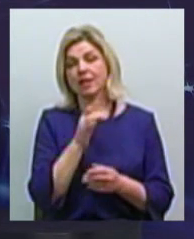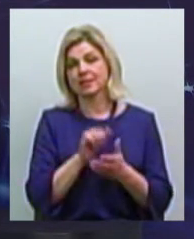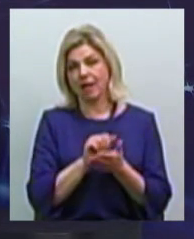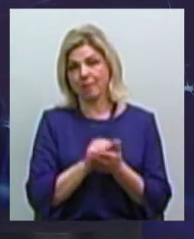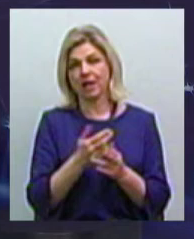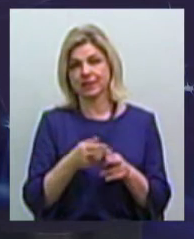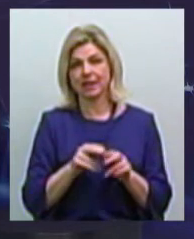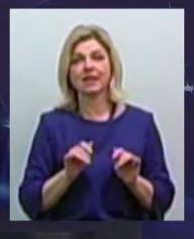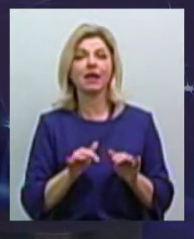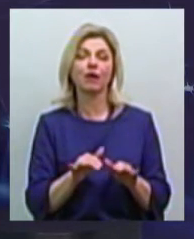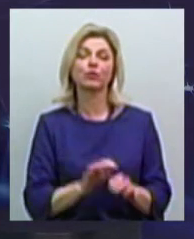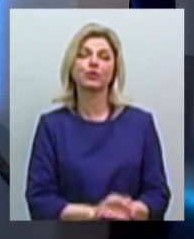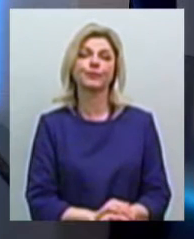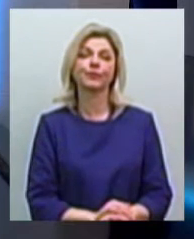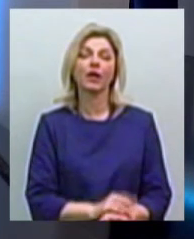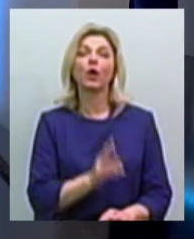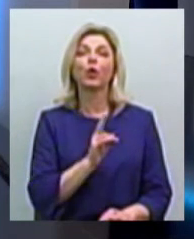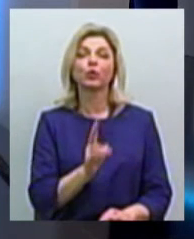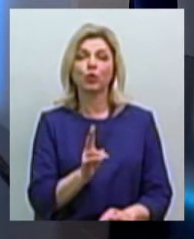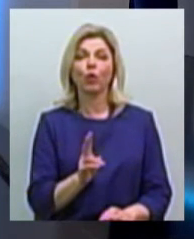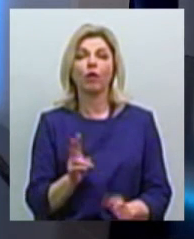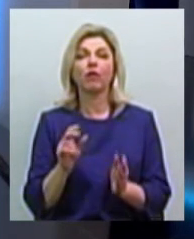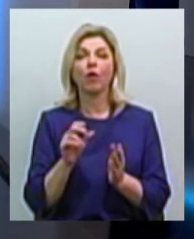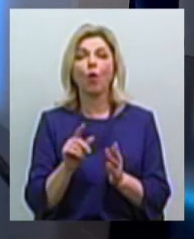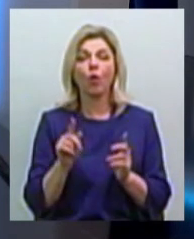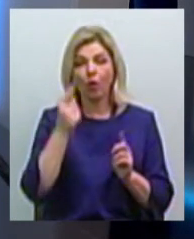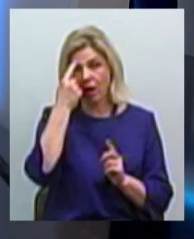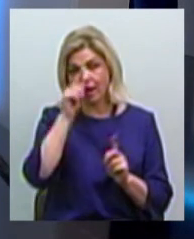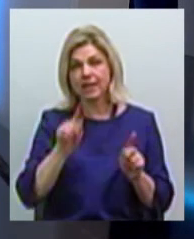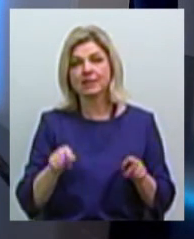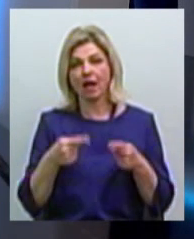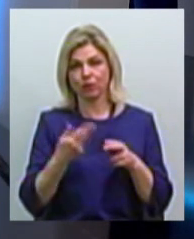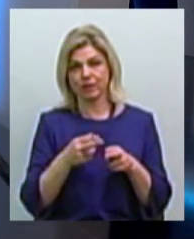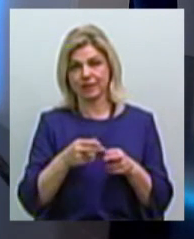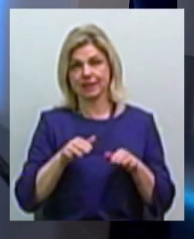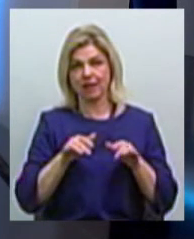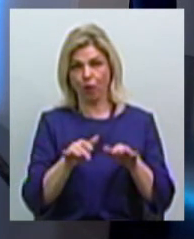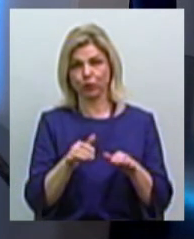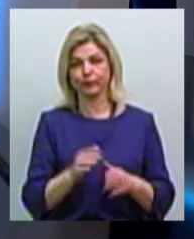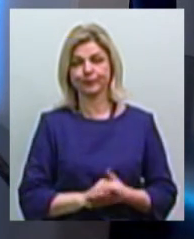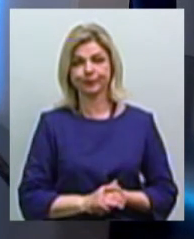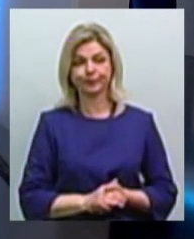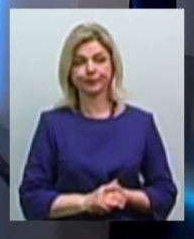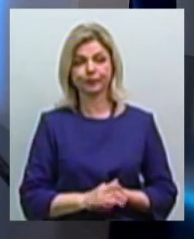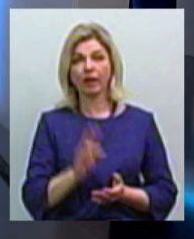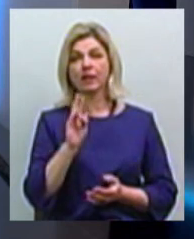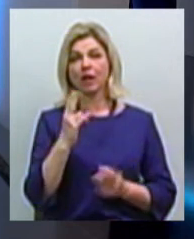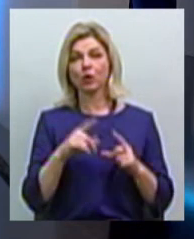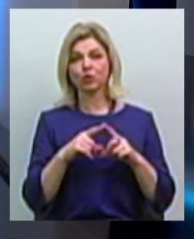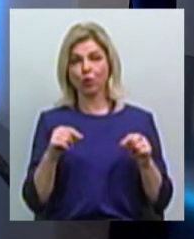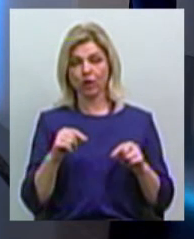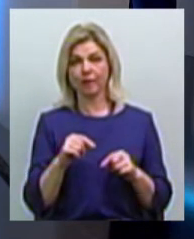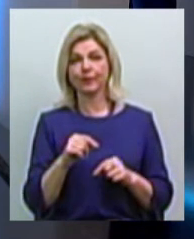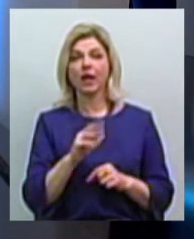цією діяльністю. Скажіть, будь ласка, хто виступив організатором цього заходу? Миколаївська школа